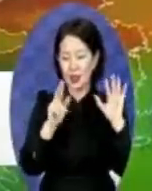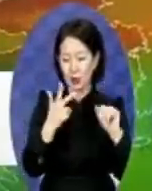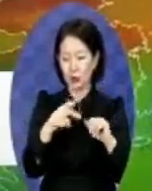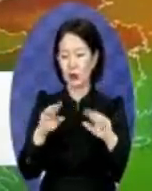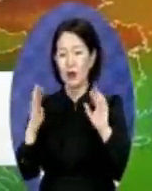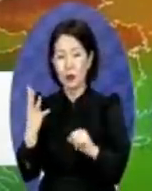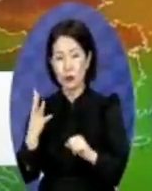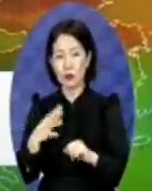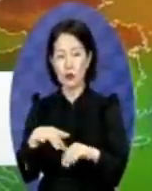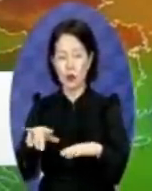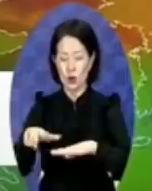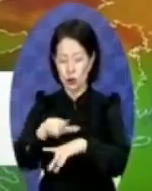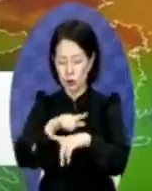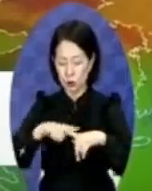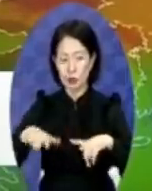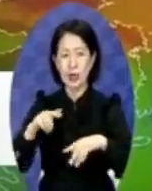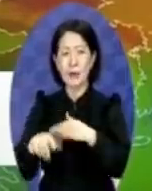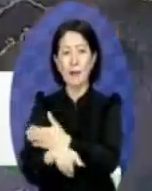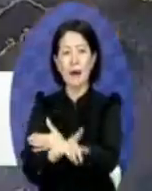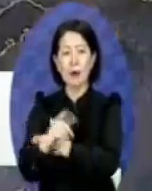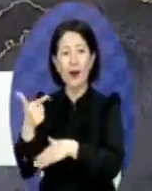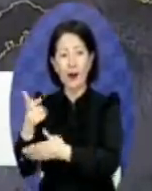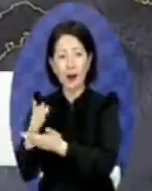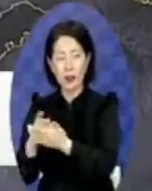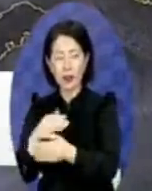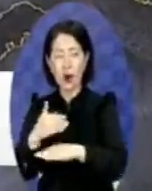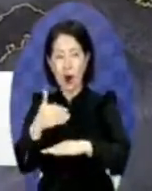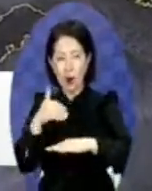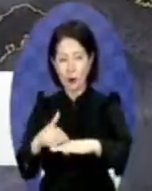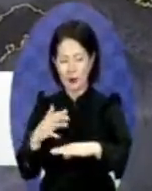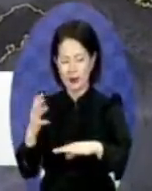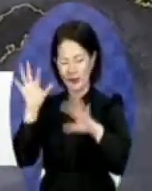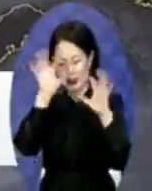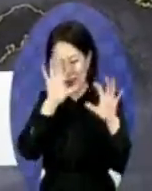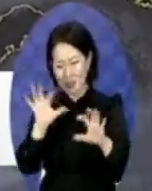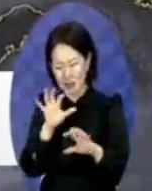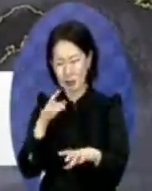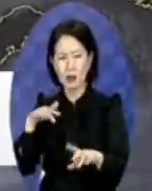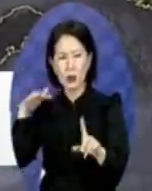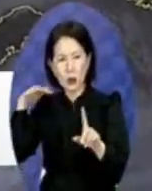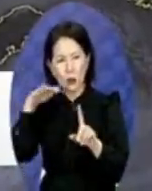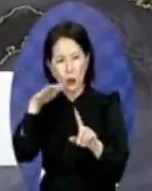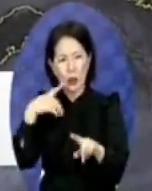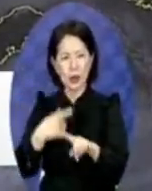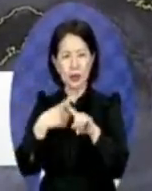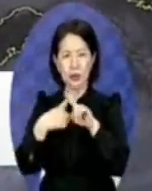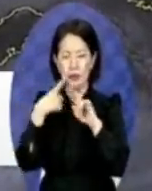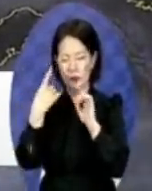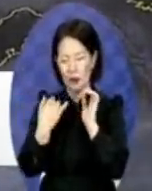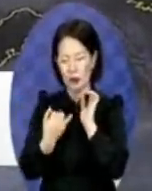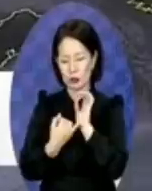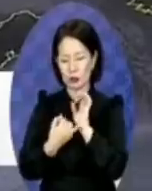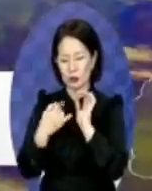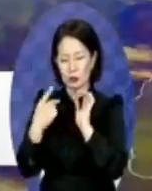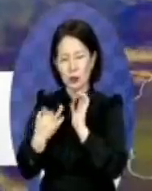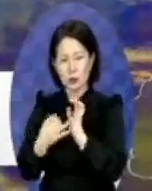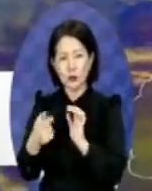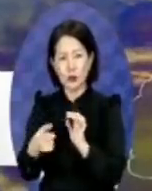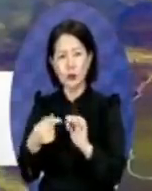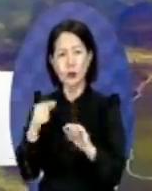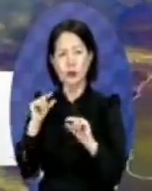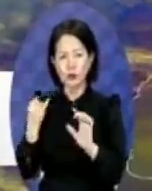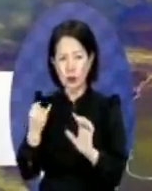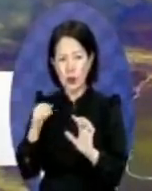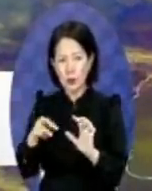хагас болон өмнөд хэсгээр цас орж 12-14 м/сек хурдтай салхи ширүүлсэн 6 мм хүртэл цасан бүрхүүл тогтох төлөвтэй